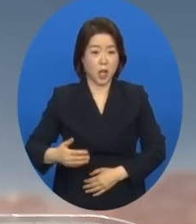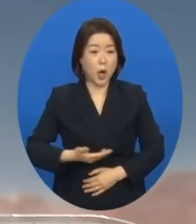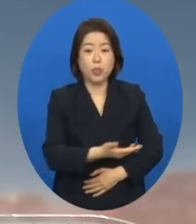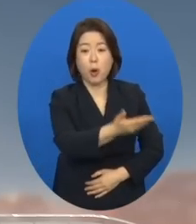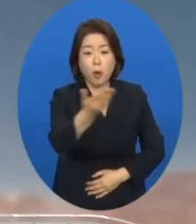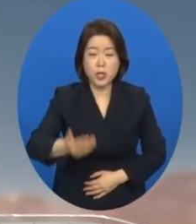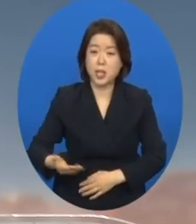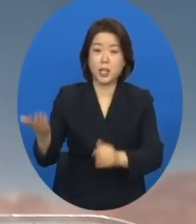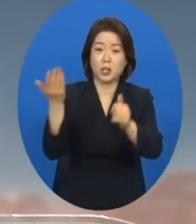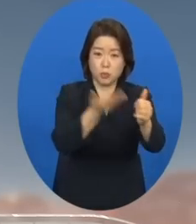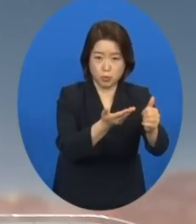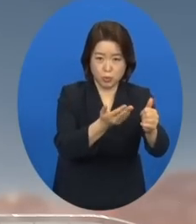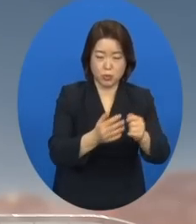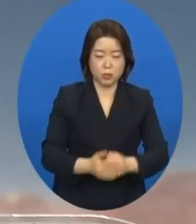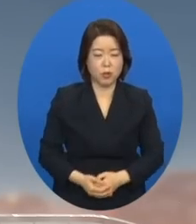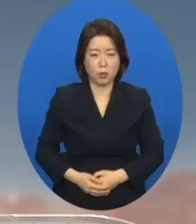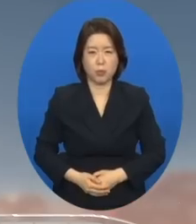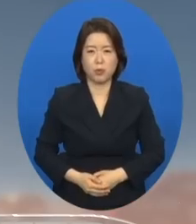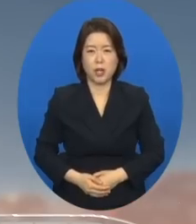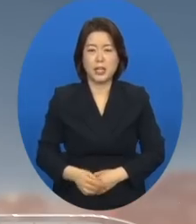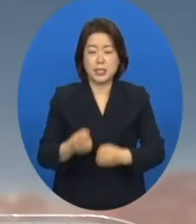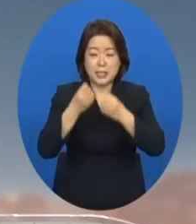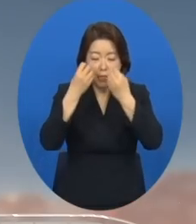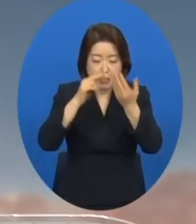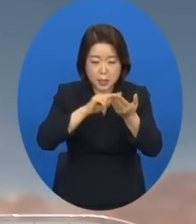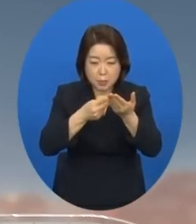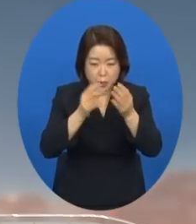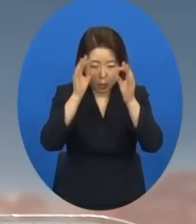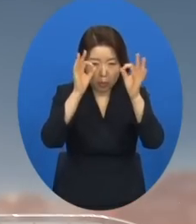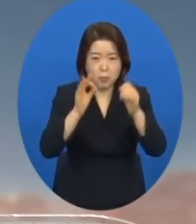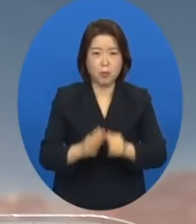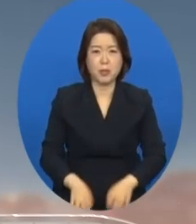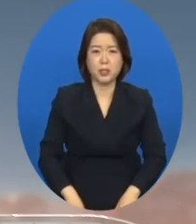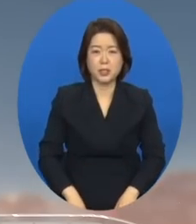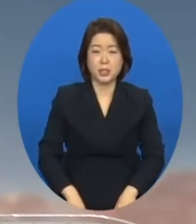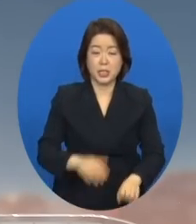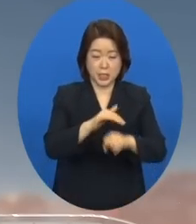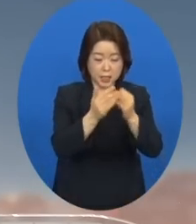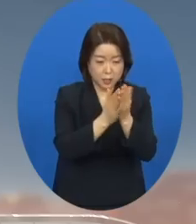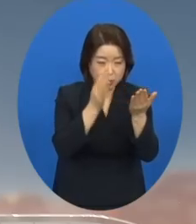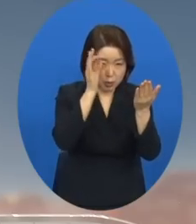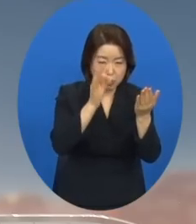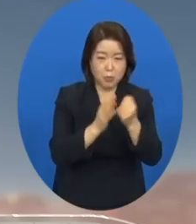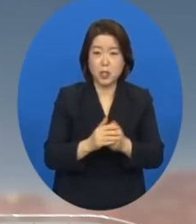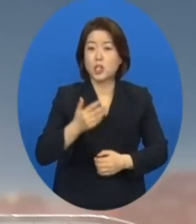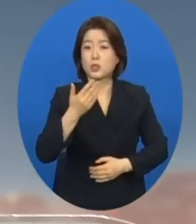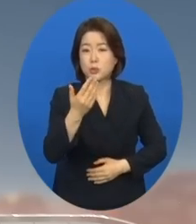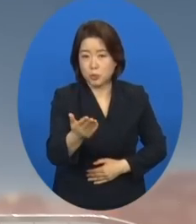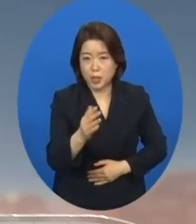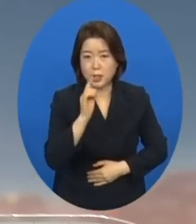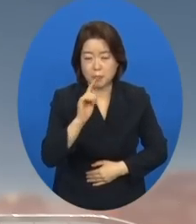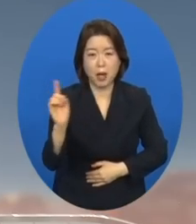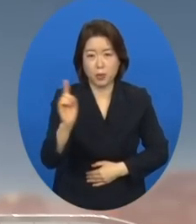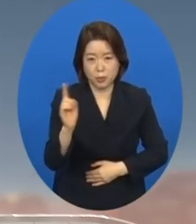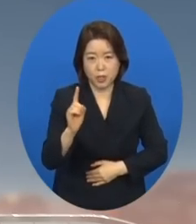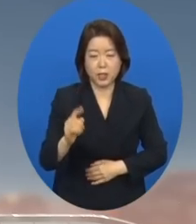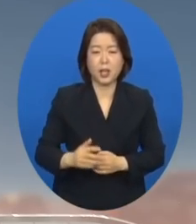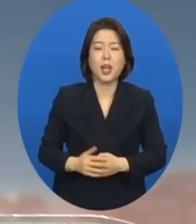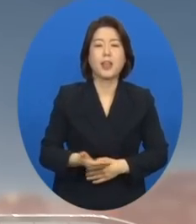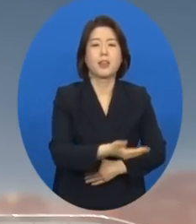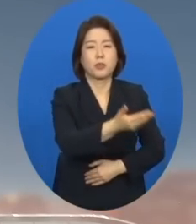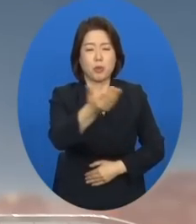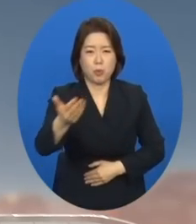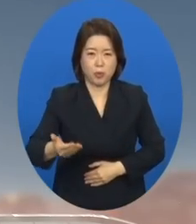하셨고요 주겠다라고 말씀하셨는데이 새 번역에 개역 개정판에는이 죽였다라는 번역을 어떻게 했느냐 너희에게